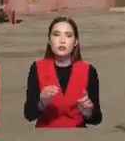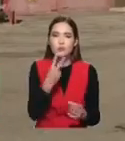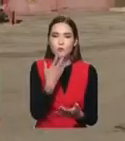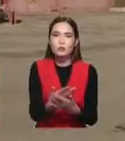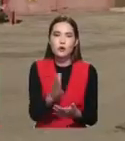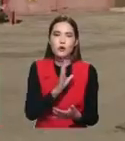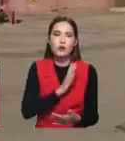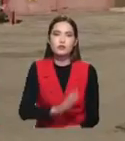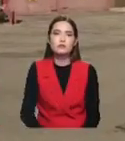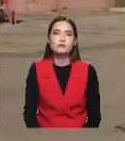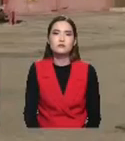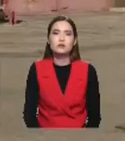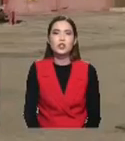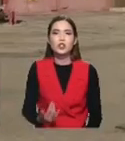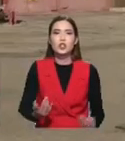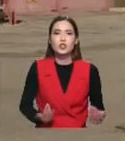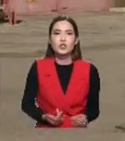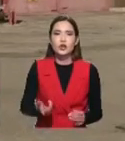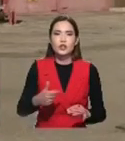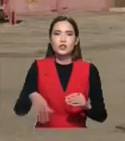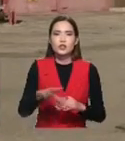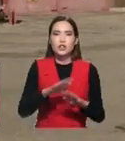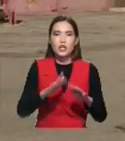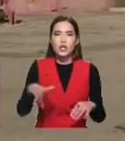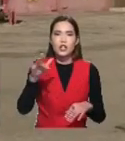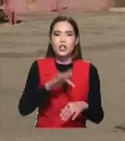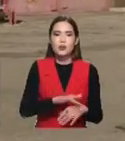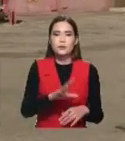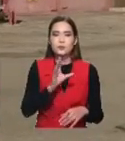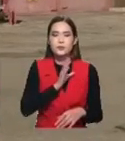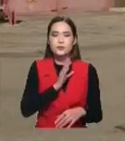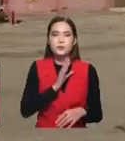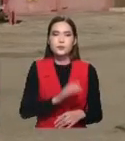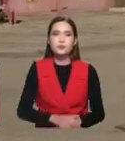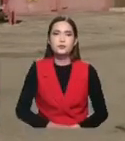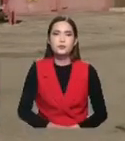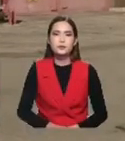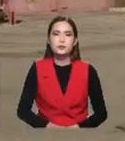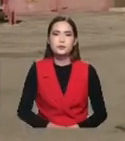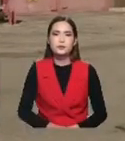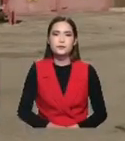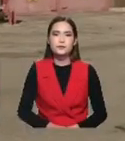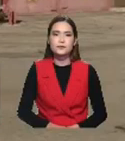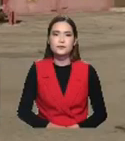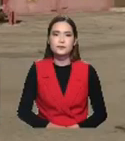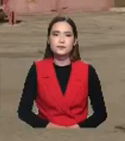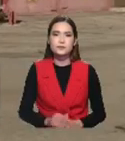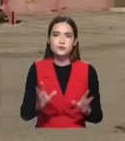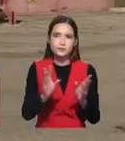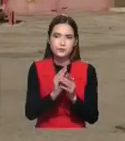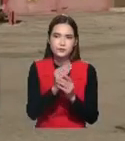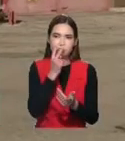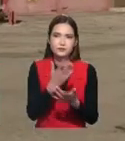Дети – это будущее нашей страны. И сегодняшний мастер-класс, он прививает любовь к